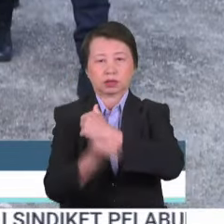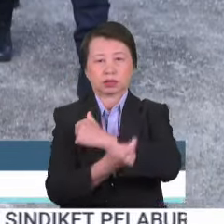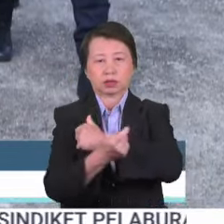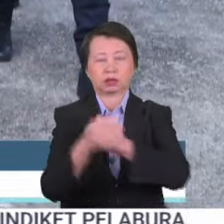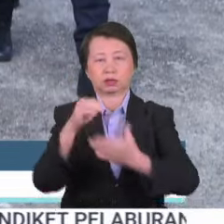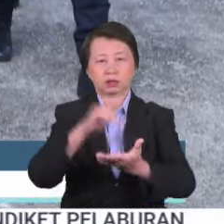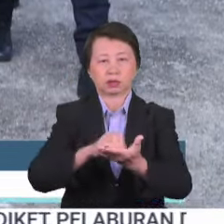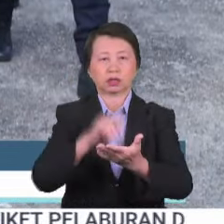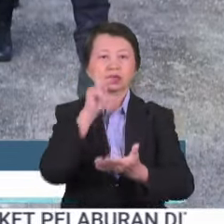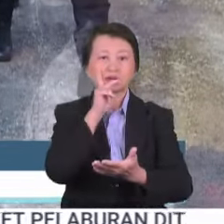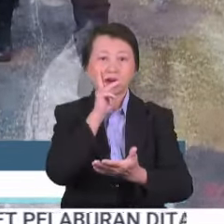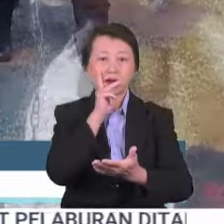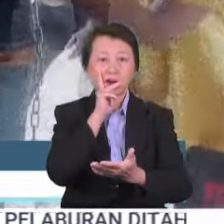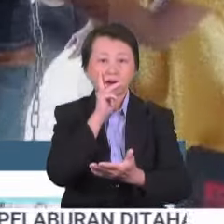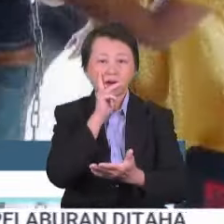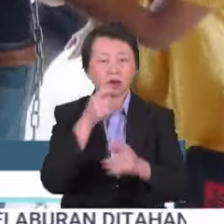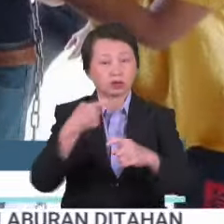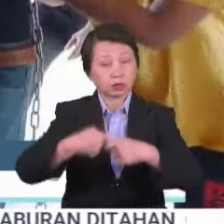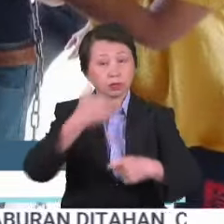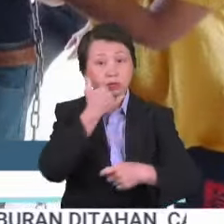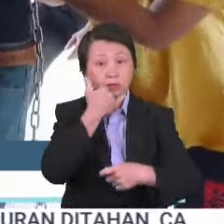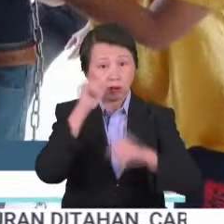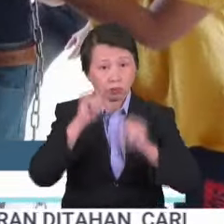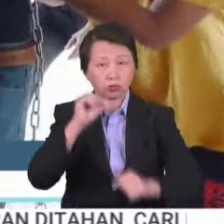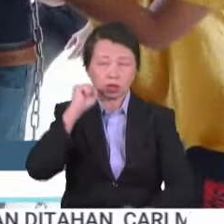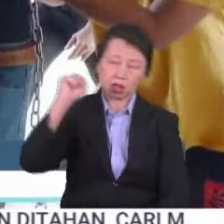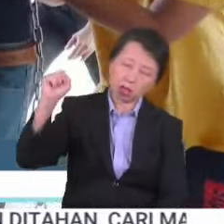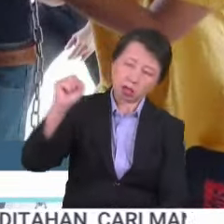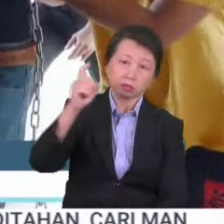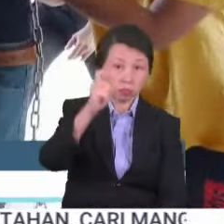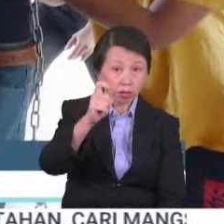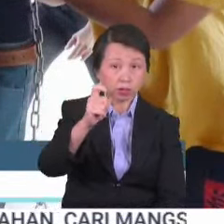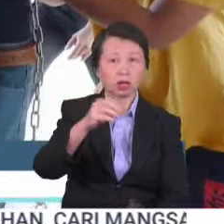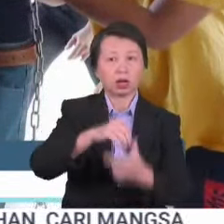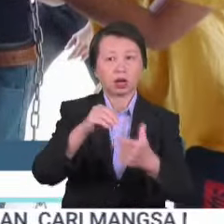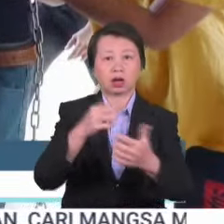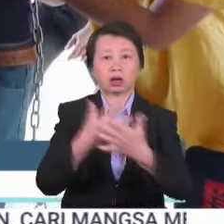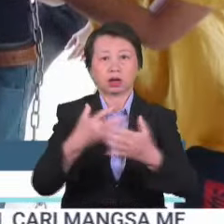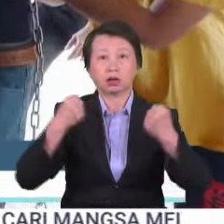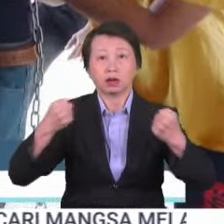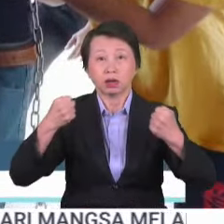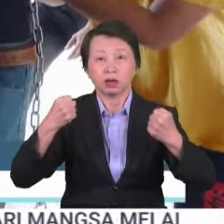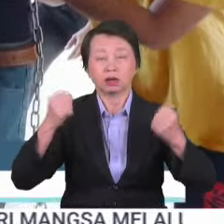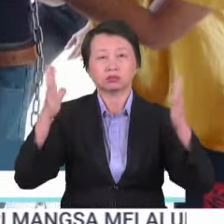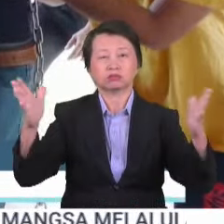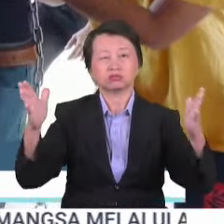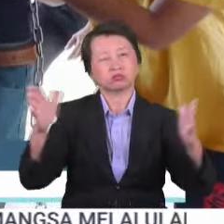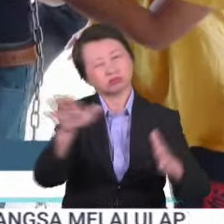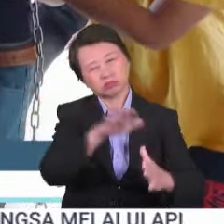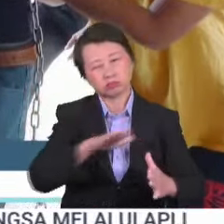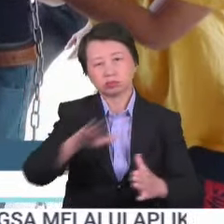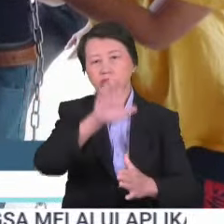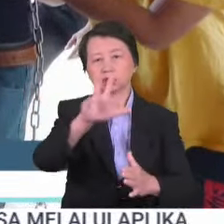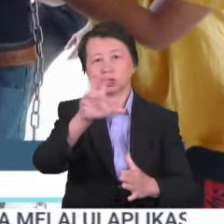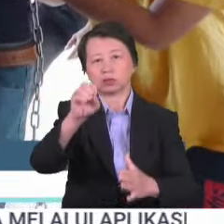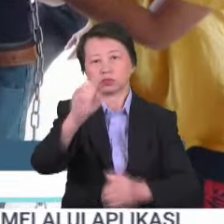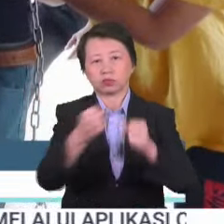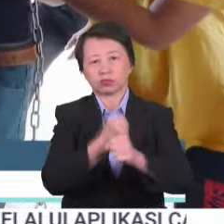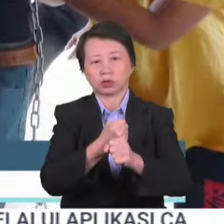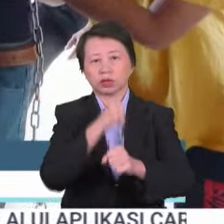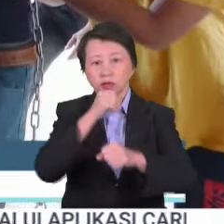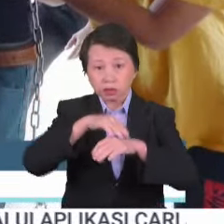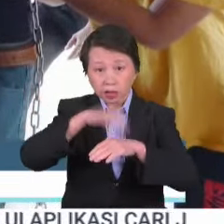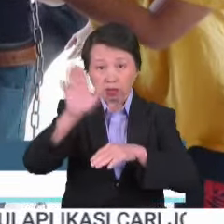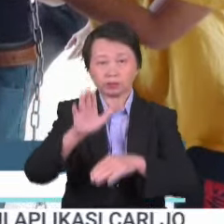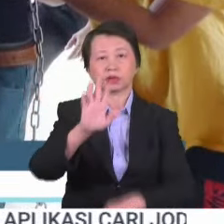Bidara, Kuala Ketil, Kedah. Sabit kesalahan boleh dihukum gantung sampai mati atau penjara bagi tempoh tidak kurang 30 tahun tetapi tidak